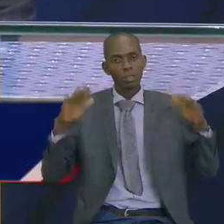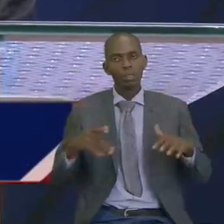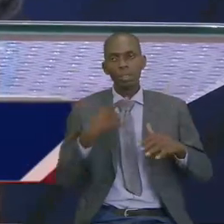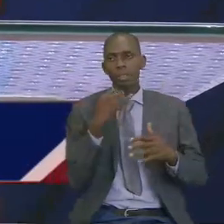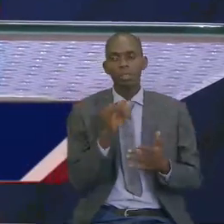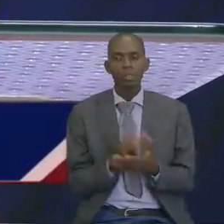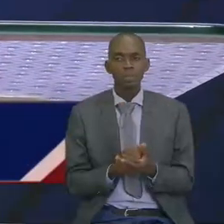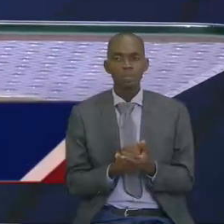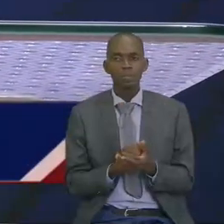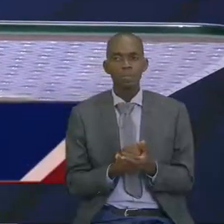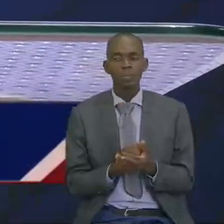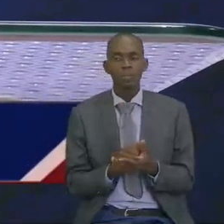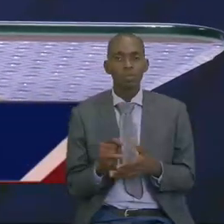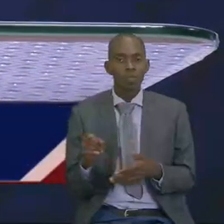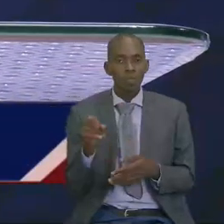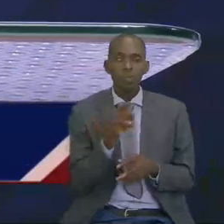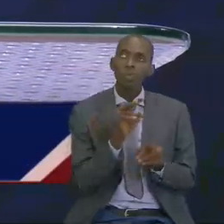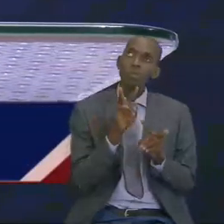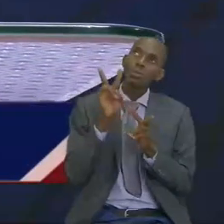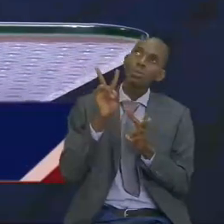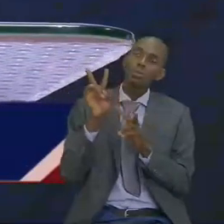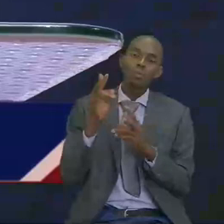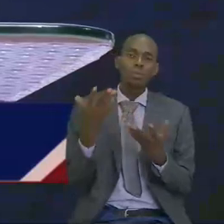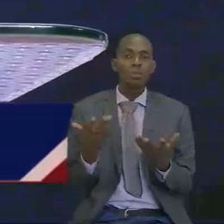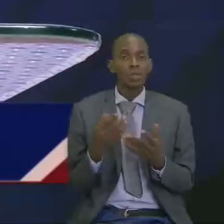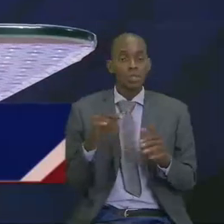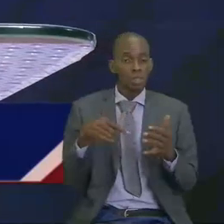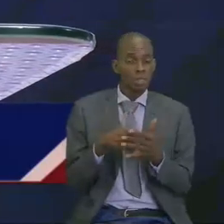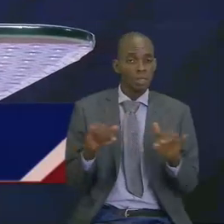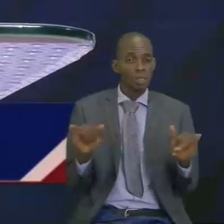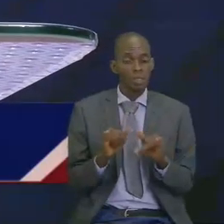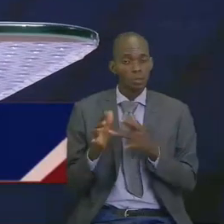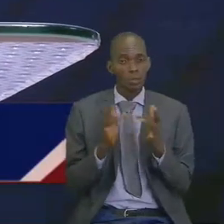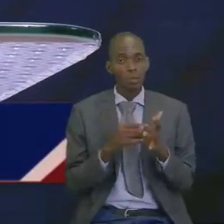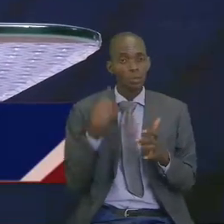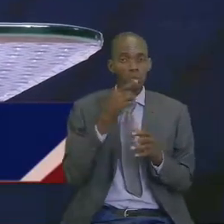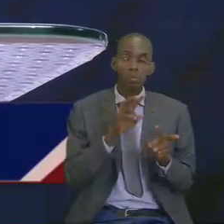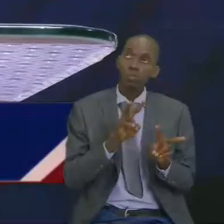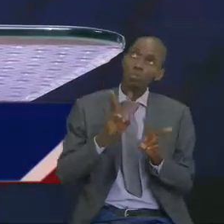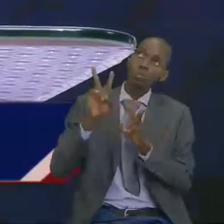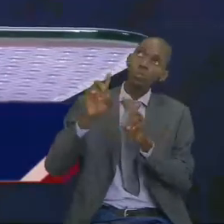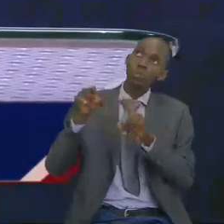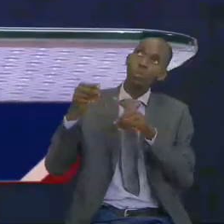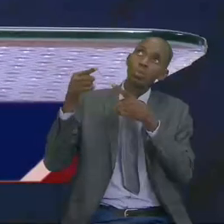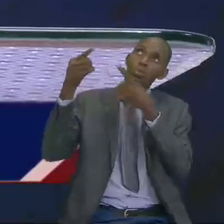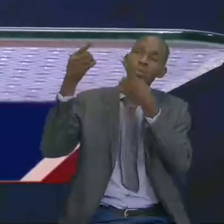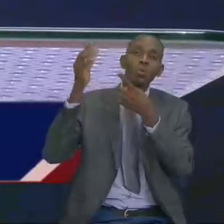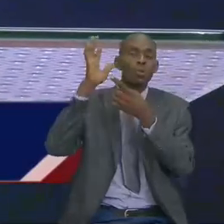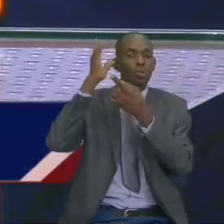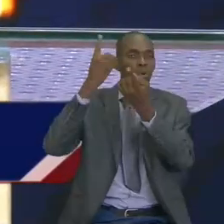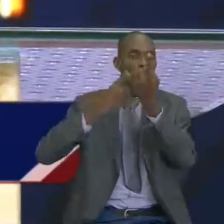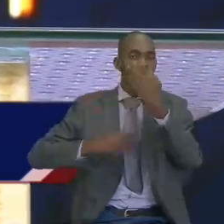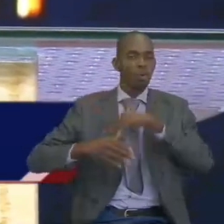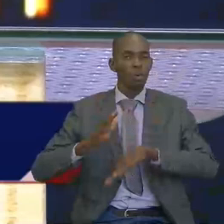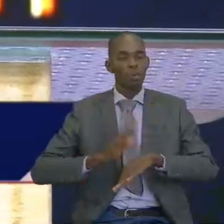bas, vous disciples, que ce même Jésus que vous voyez aller au ciel, il reviendra de la même